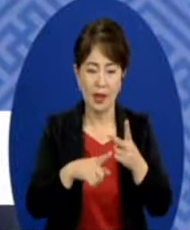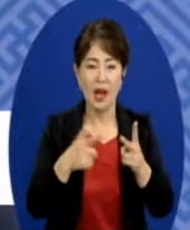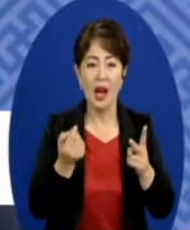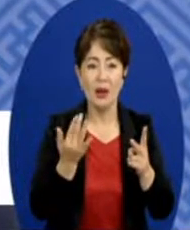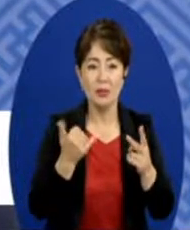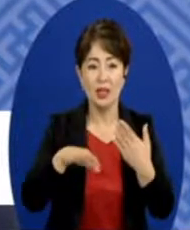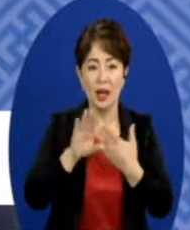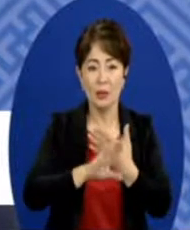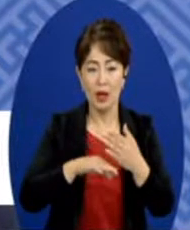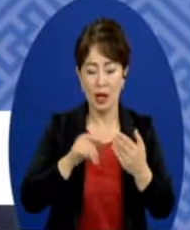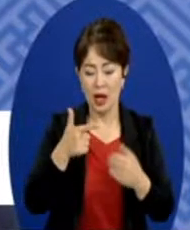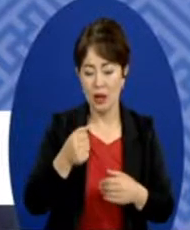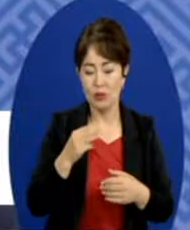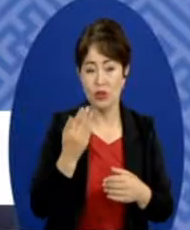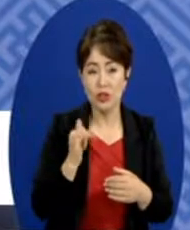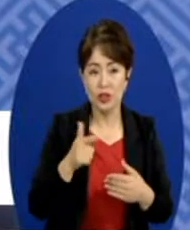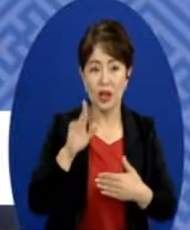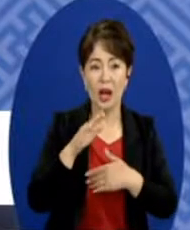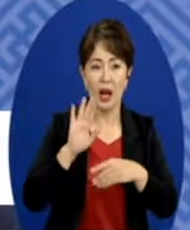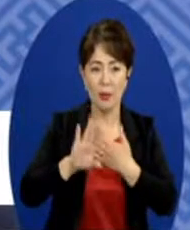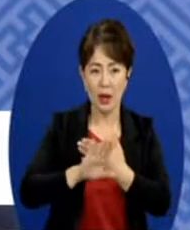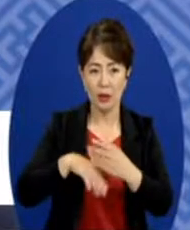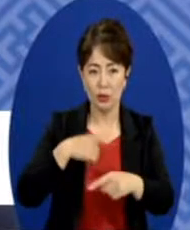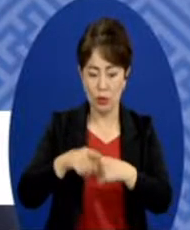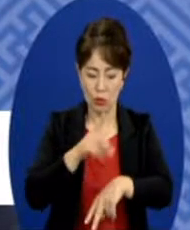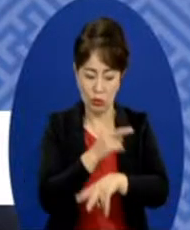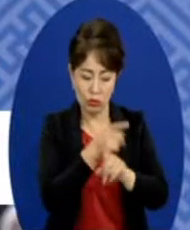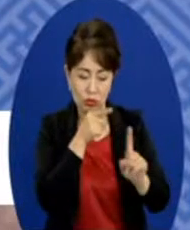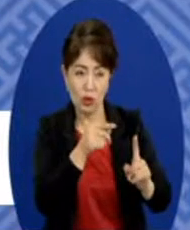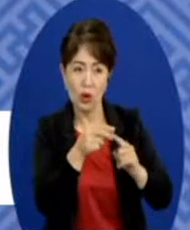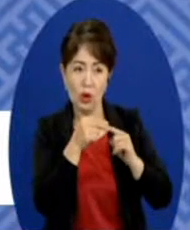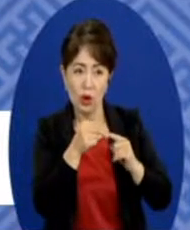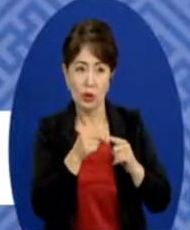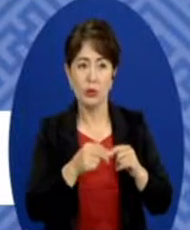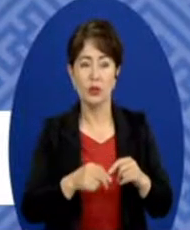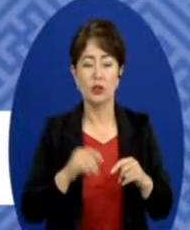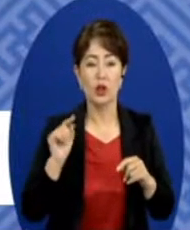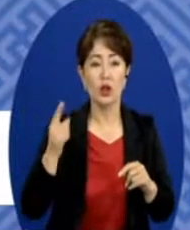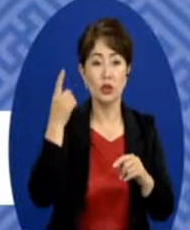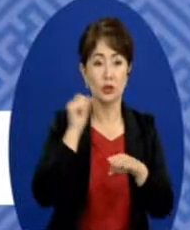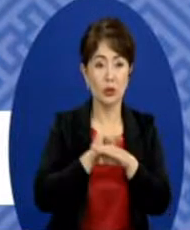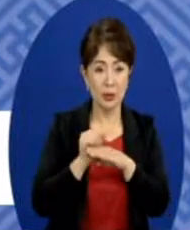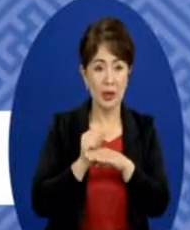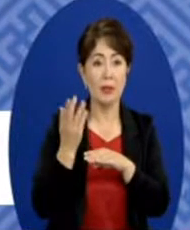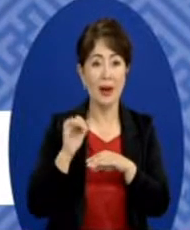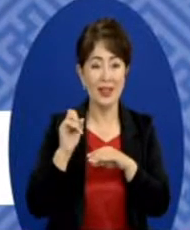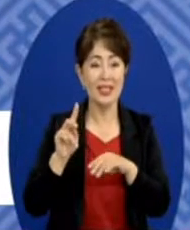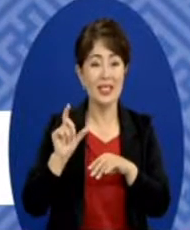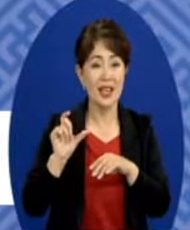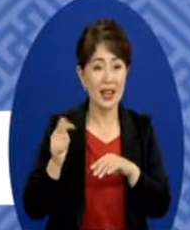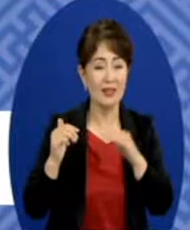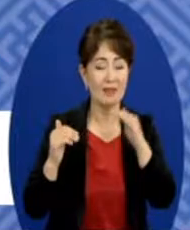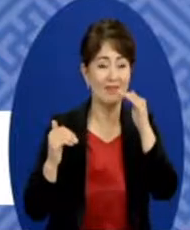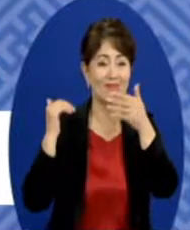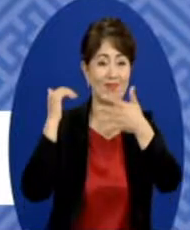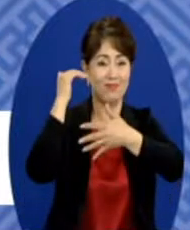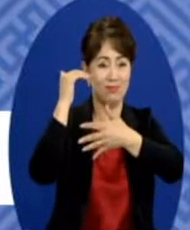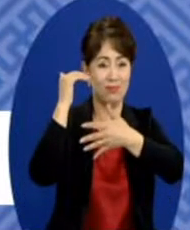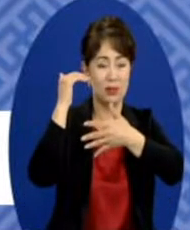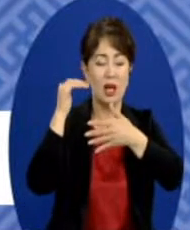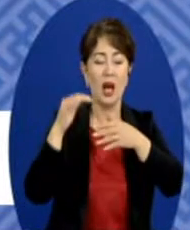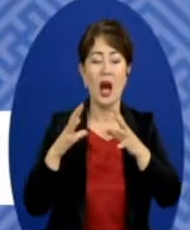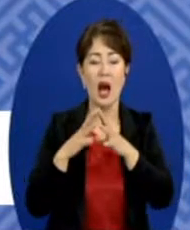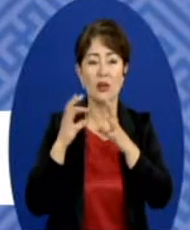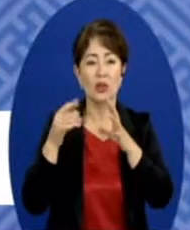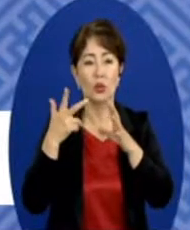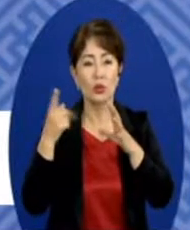сонголох тухай хууль болоод Монгол улсын хилийн тухай хуулиудыг үндэслэж өндөржүүлсэн бэлэн байдлын зэрэглэлийг одоо 10 дугаар